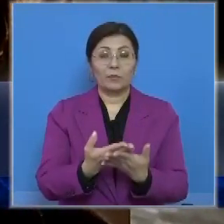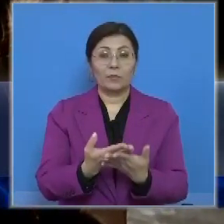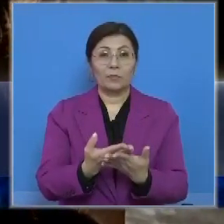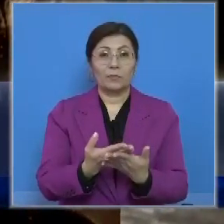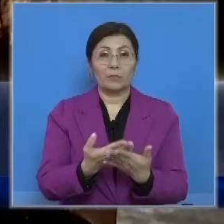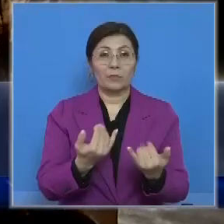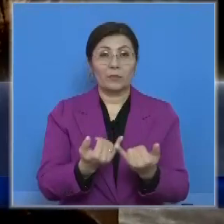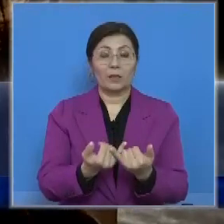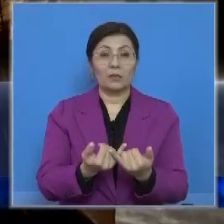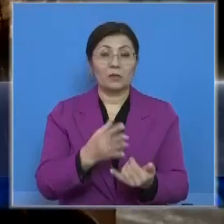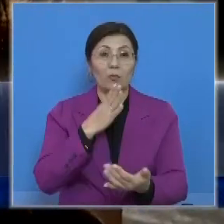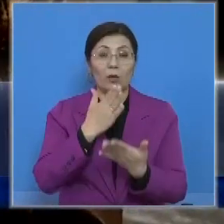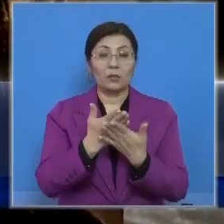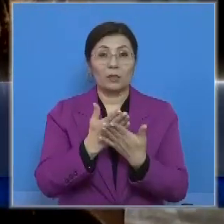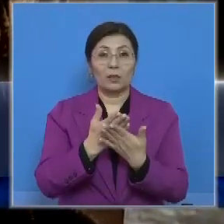әсіресе Қазақстанда күріш,